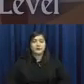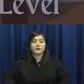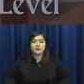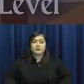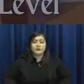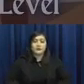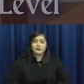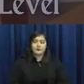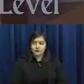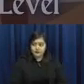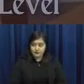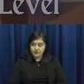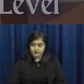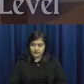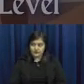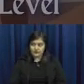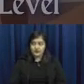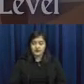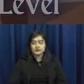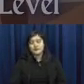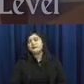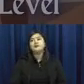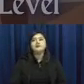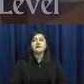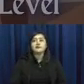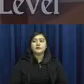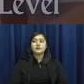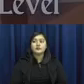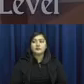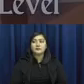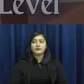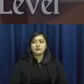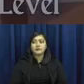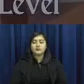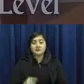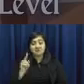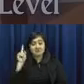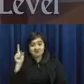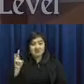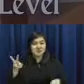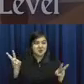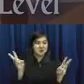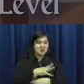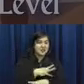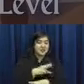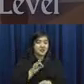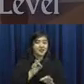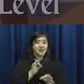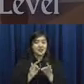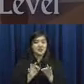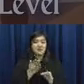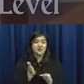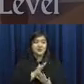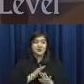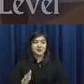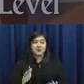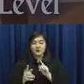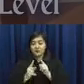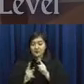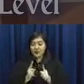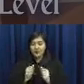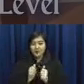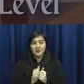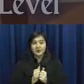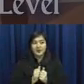Pangit nga nito. Baka yung asawa mo, salip makausap mo pa rin, hindi mo makausap kung ano na kalagayan ng iyong anak o ng